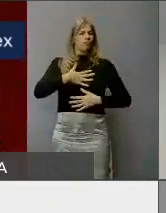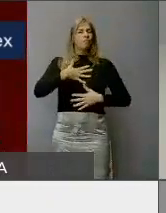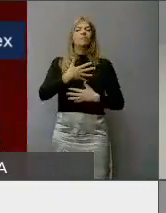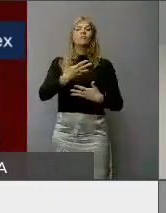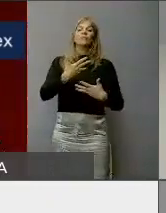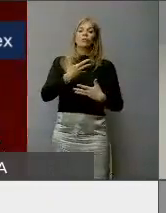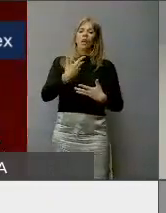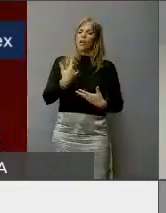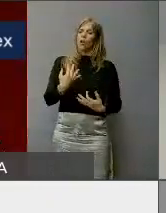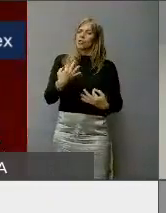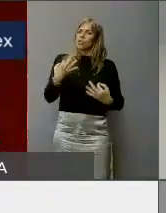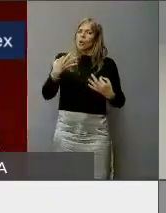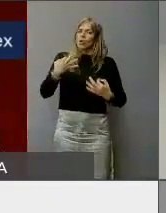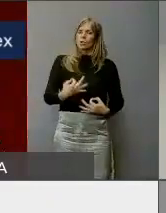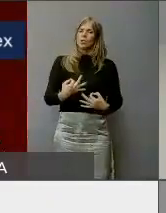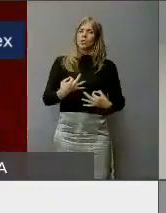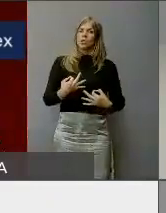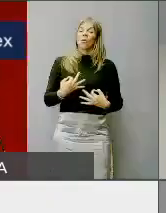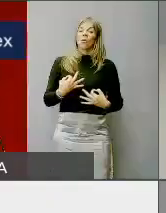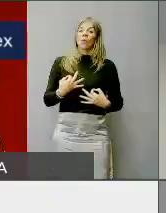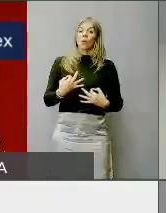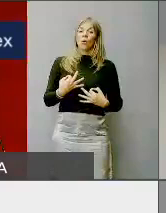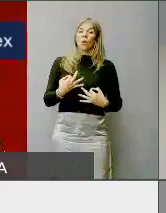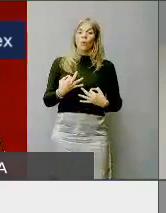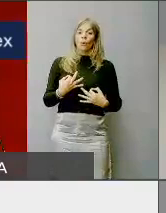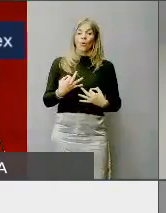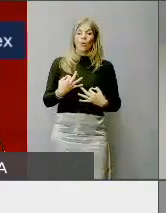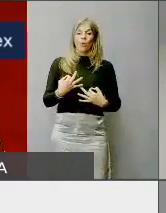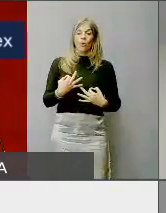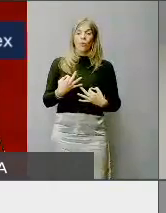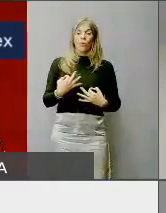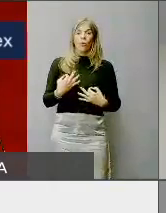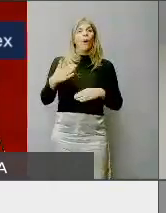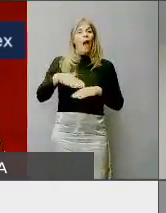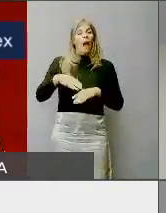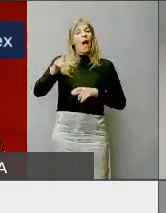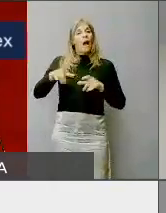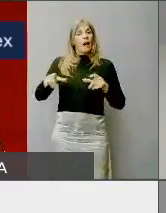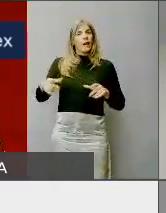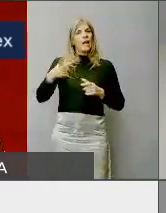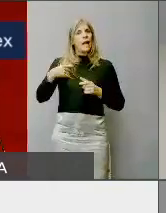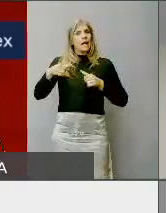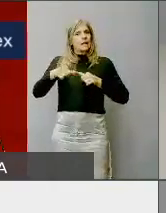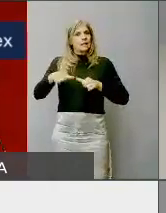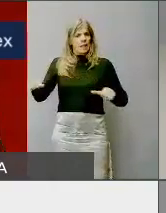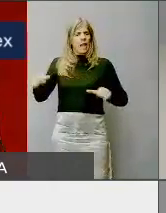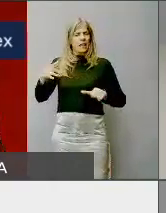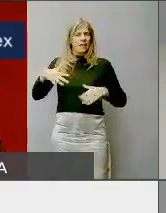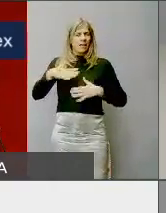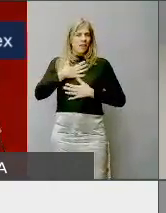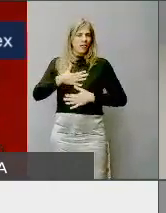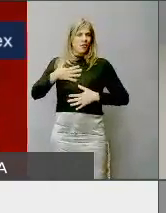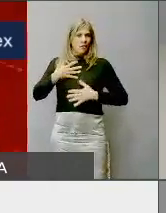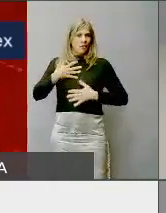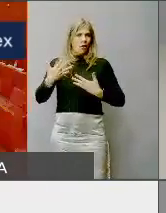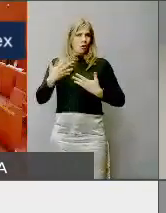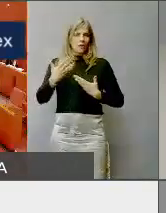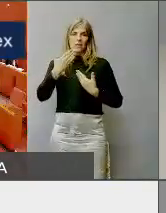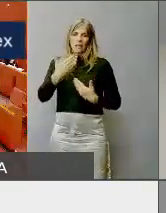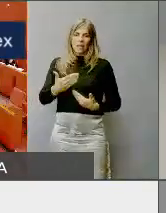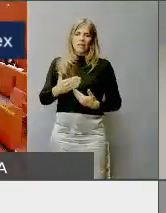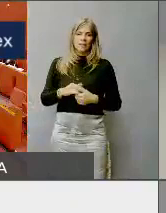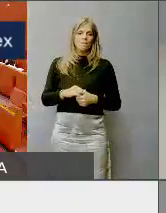sono sicuro soddisferà anche i residenti del quartiere grazie